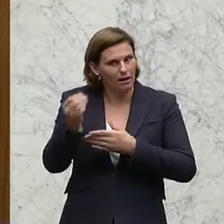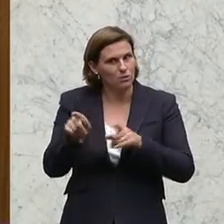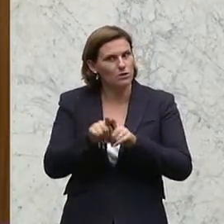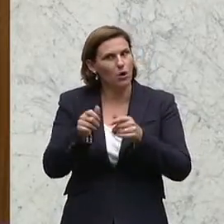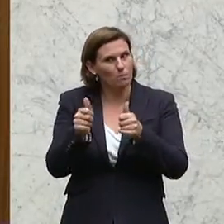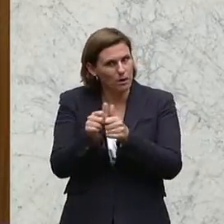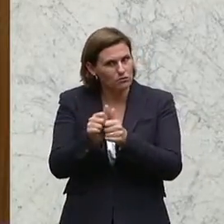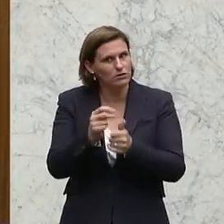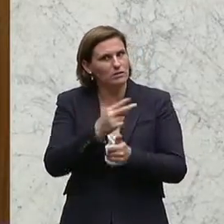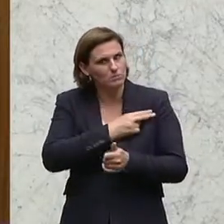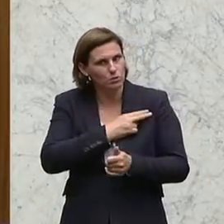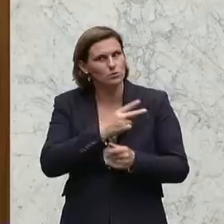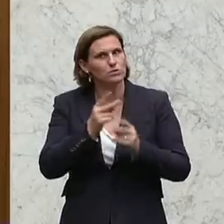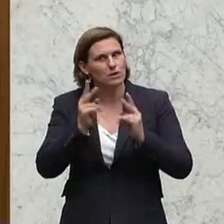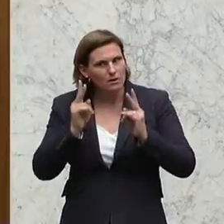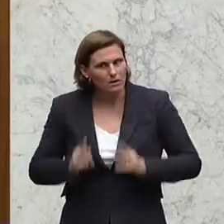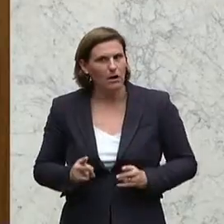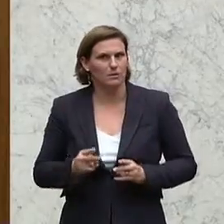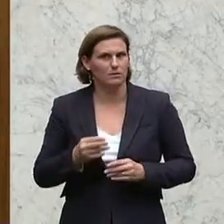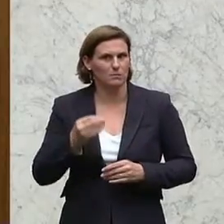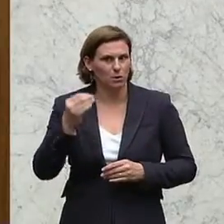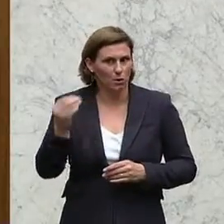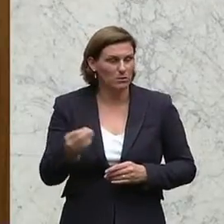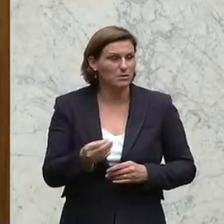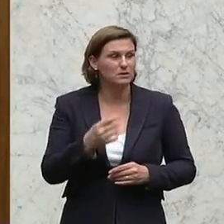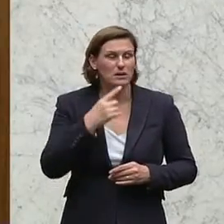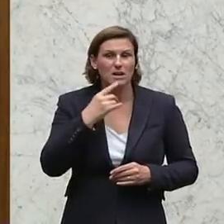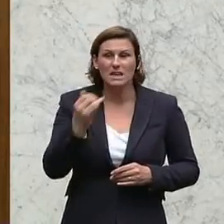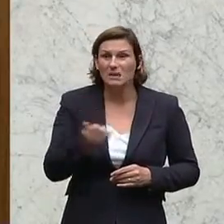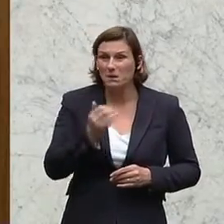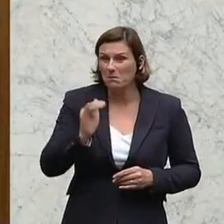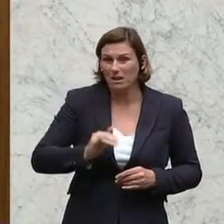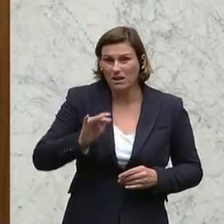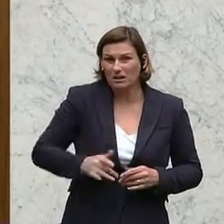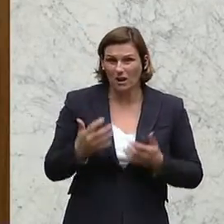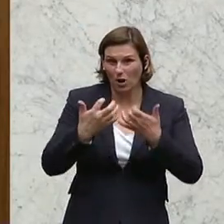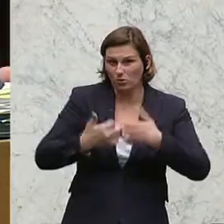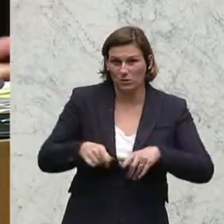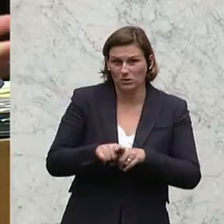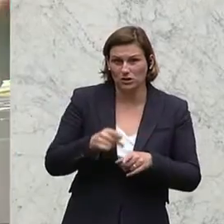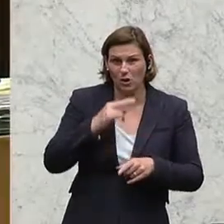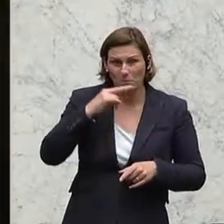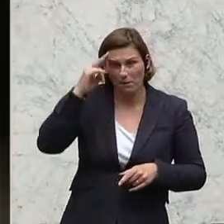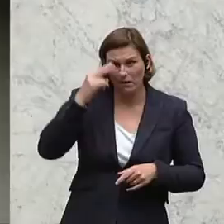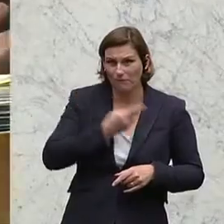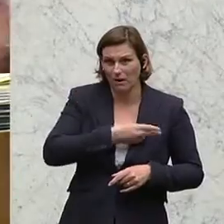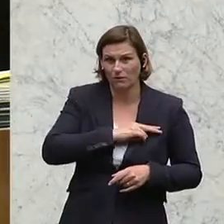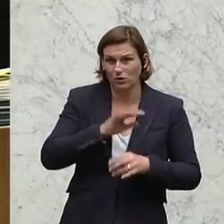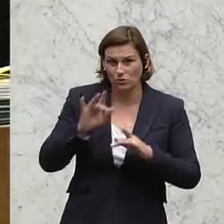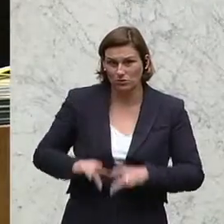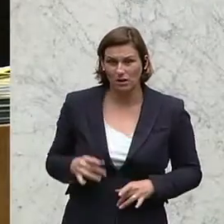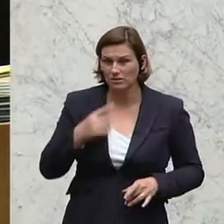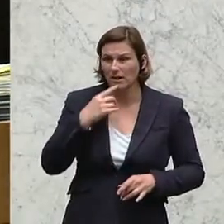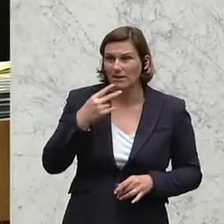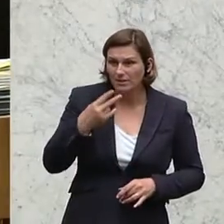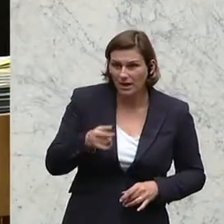der Partnerschaftsbonus. Es gibt einen Vater zu jedem Kind und der hat eine Verantwortung. Nein, es